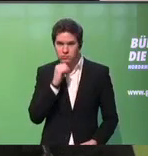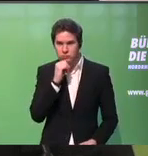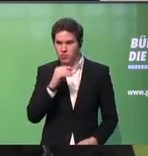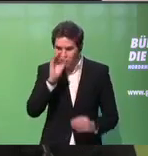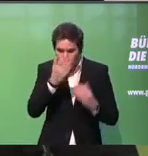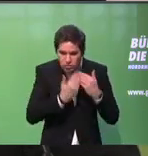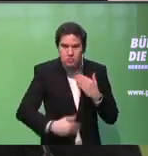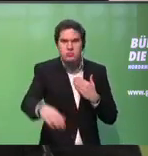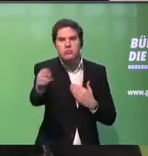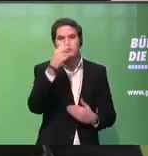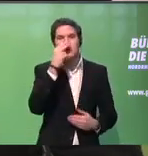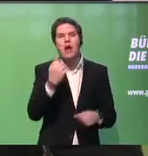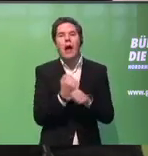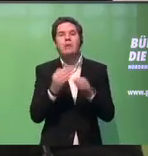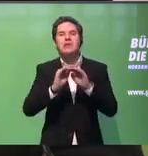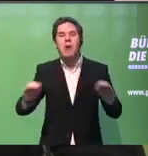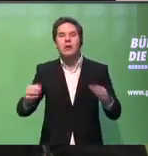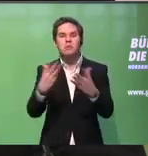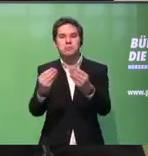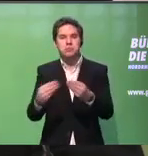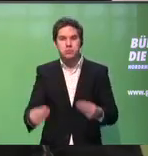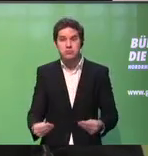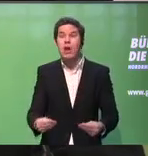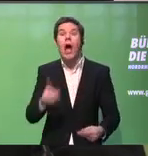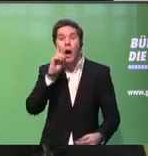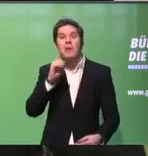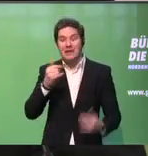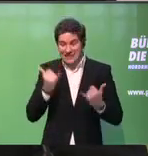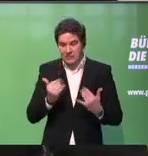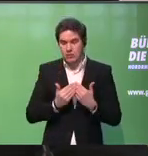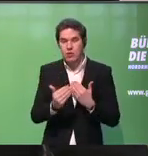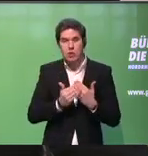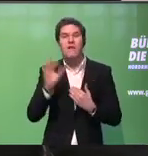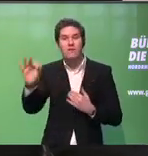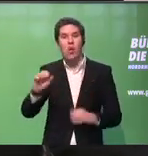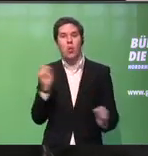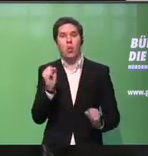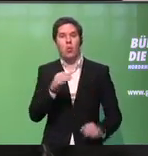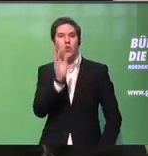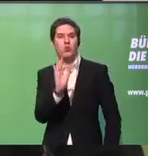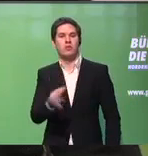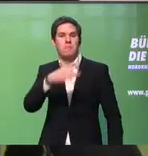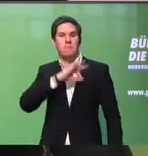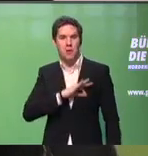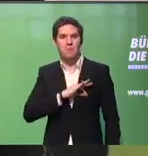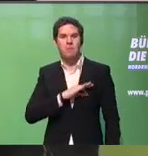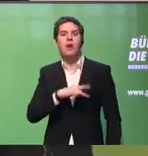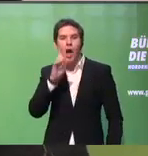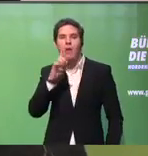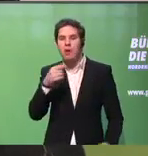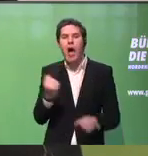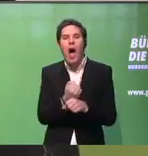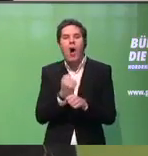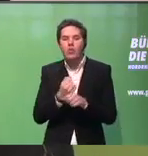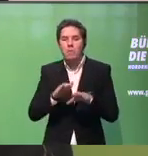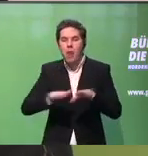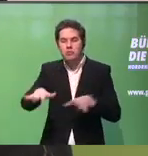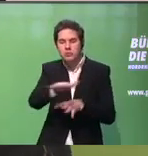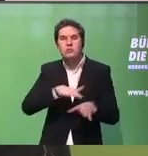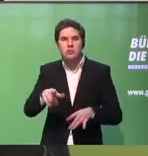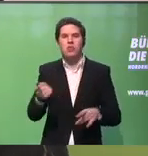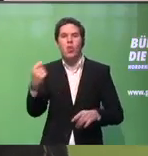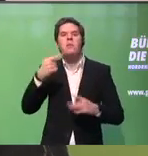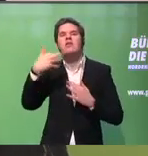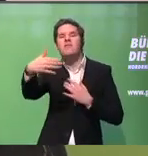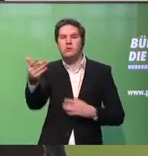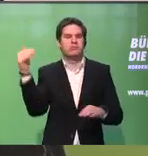und sorgt nur für kurzfristige Gewinne auf Kosten des Klimas und auf Kosten des Automobilstandorts, nicht zuletzt hier in